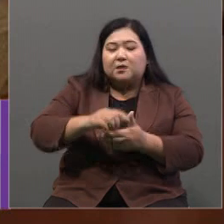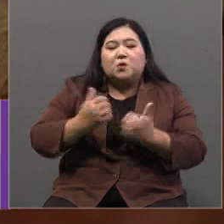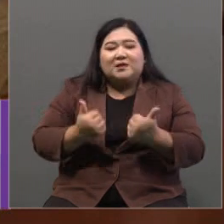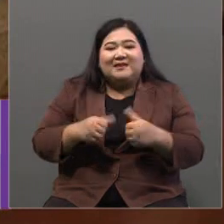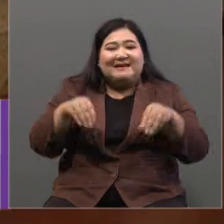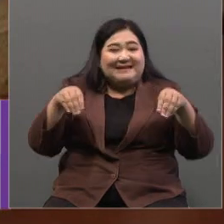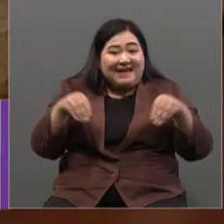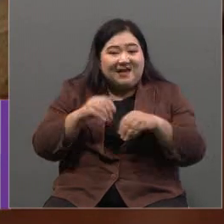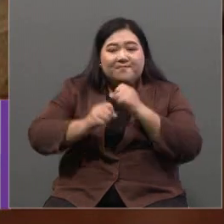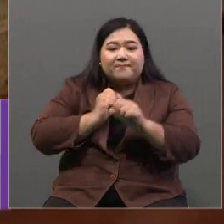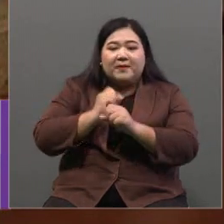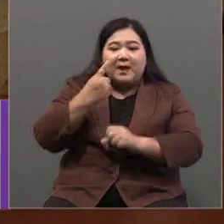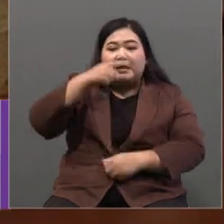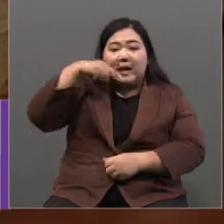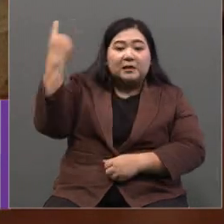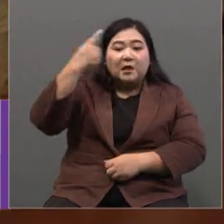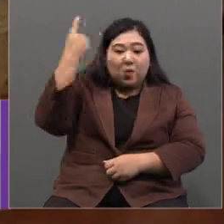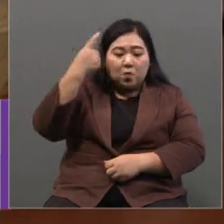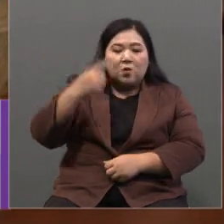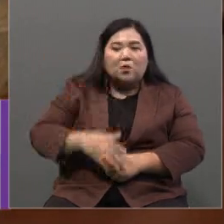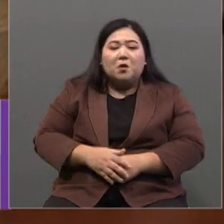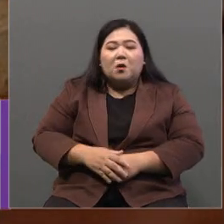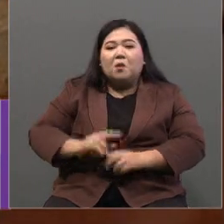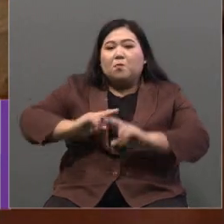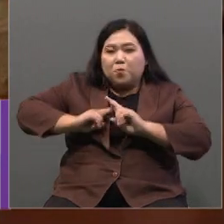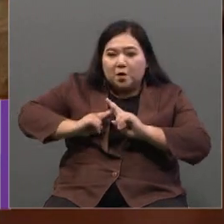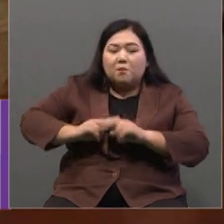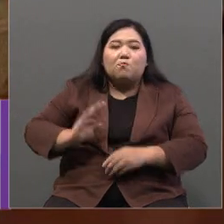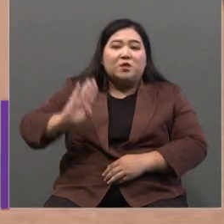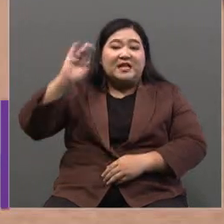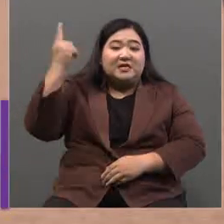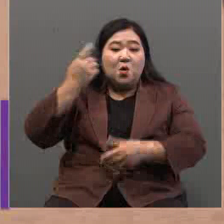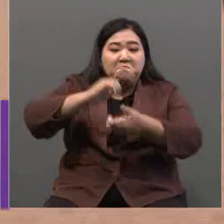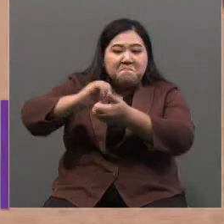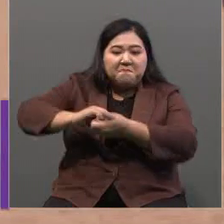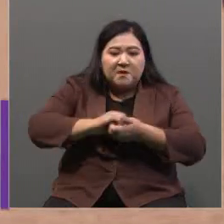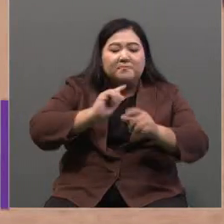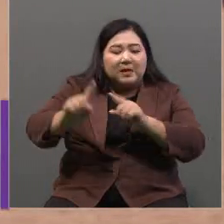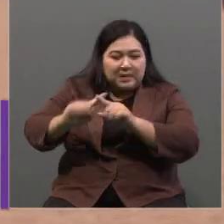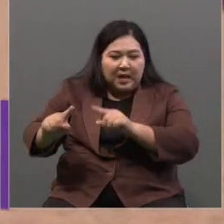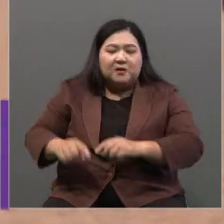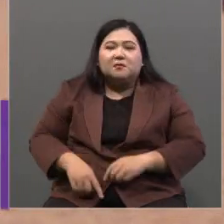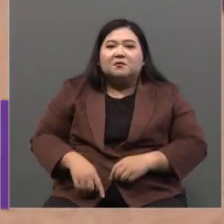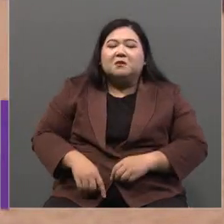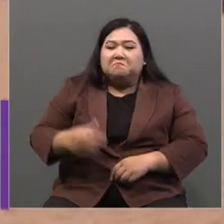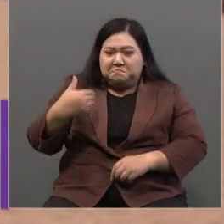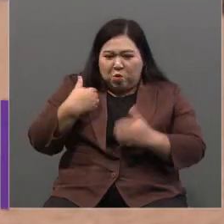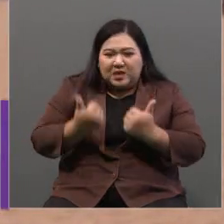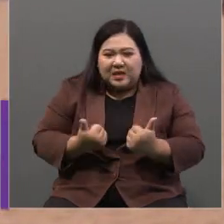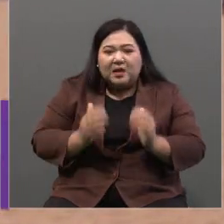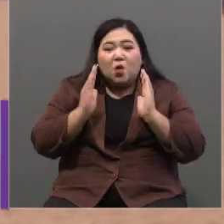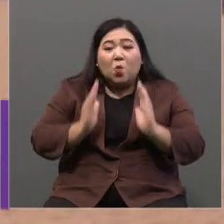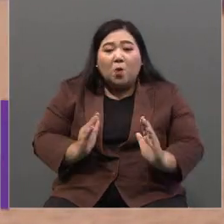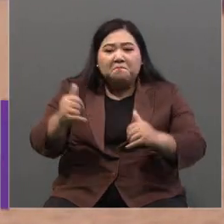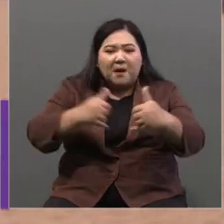ท่องเที่ยวธุรกิจโรงแรมเองนั้นเริ่มประสานกับบริษัทนำเที่ยวแล้วนะครับแต่ก็ยังยอมรับอยู่ว่าลูกค้าเองเนี่ยเขา